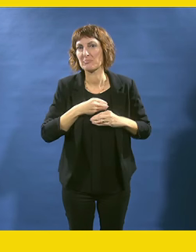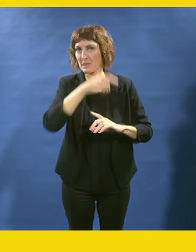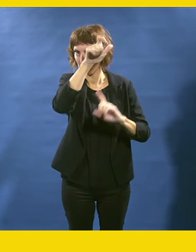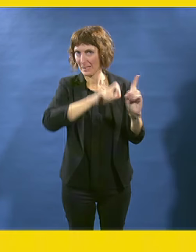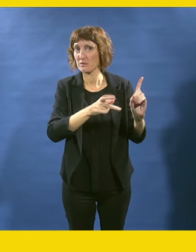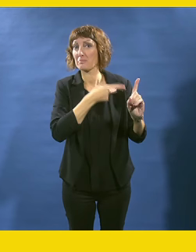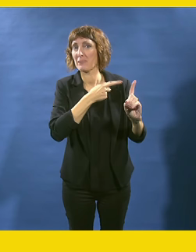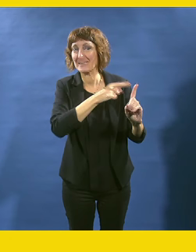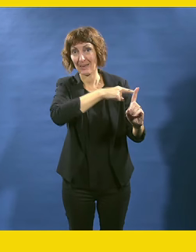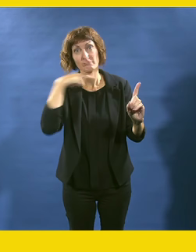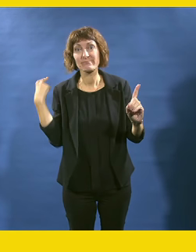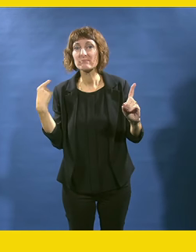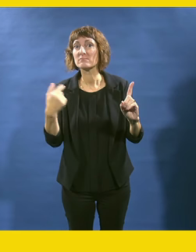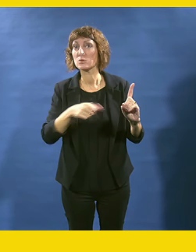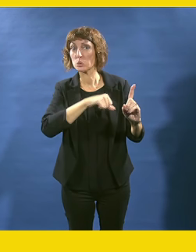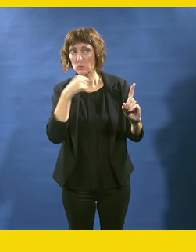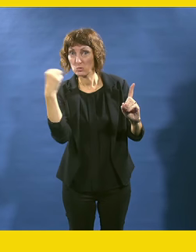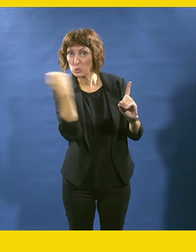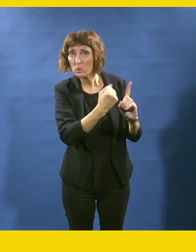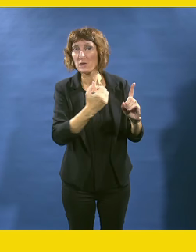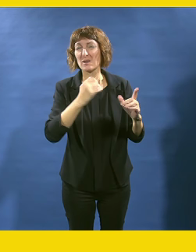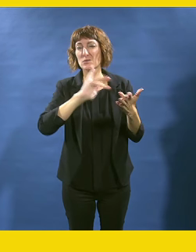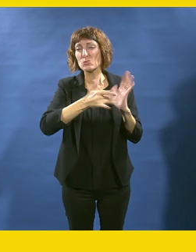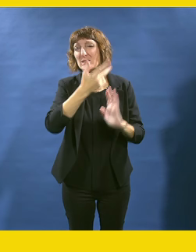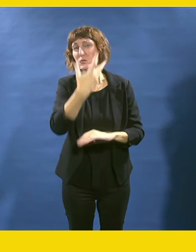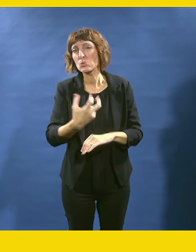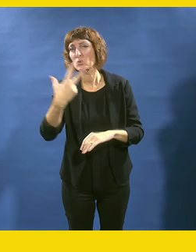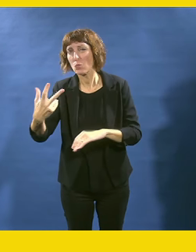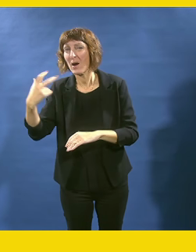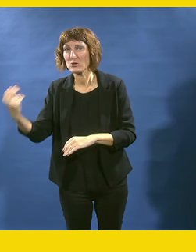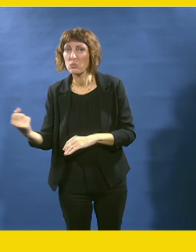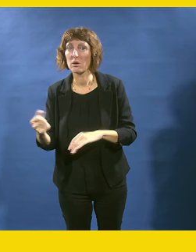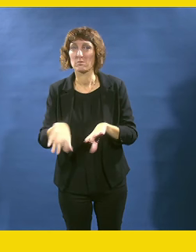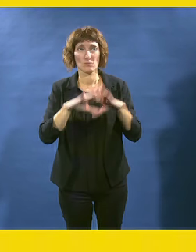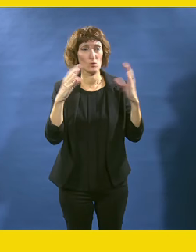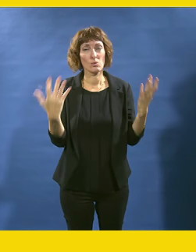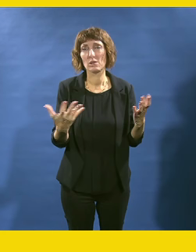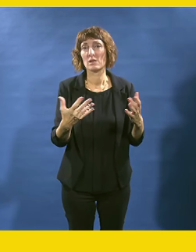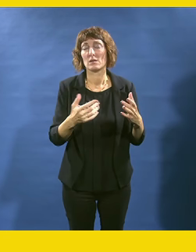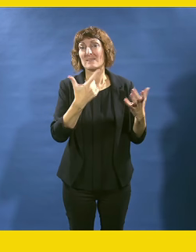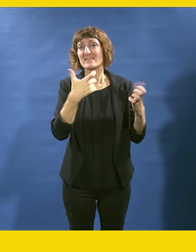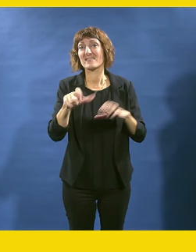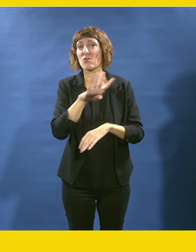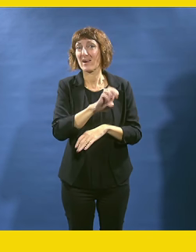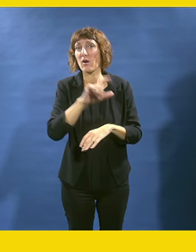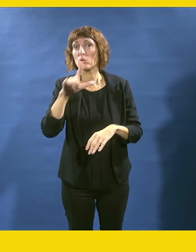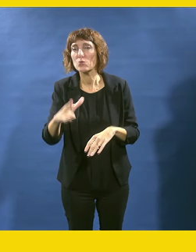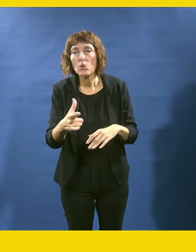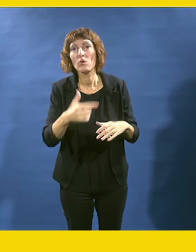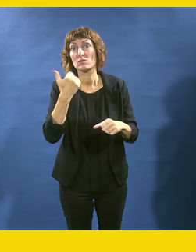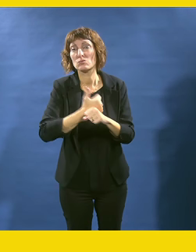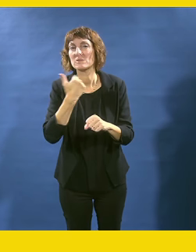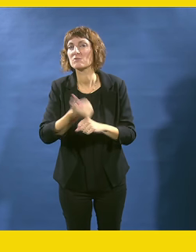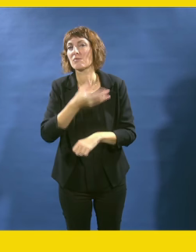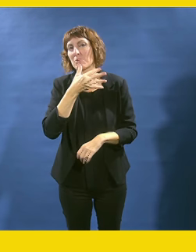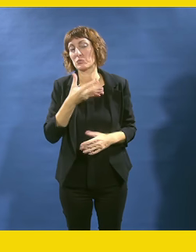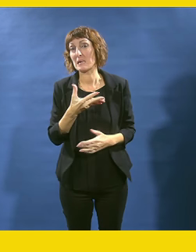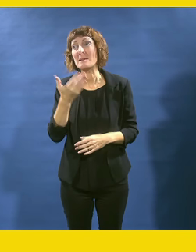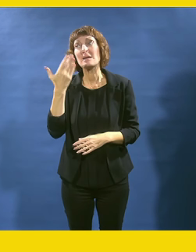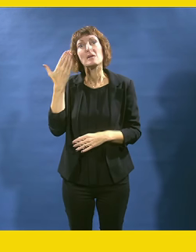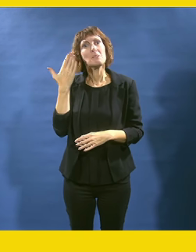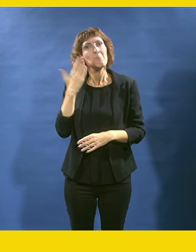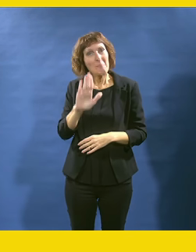médecin tous les 3 jours en France et qu'on en frappe 742 par jour. Mais quand ce sont les femmes qui sont violentées et